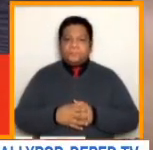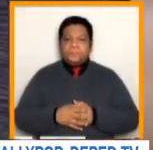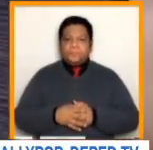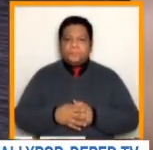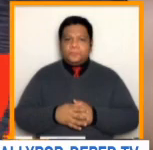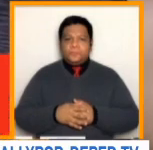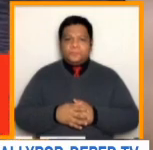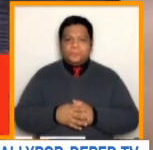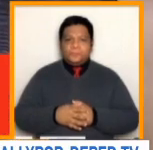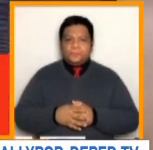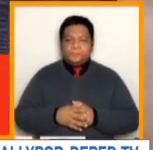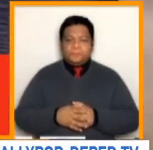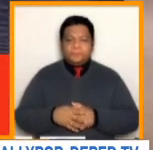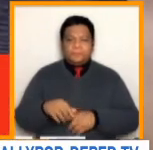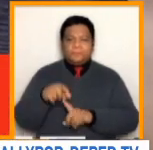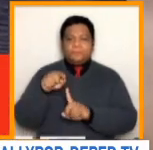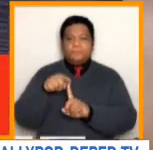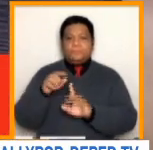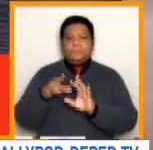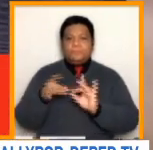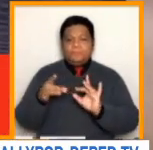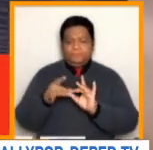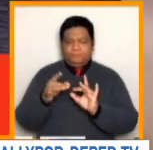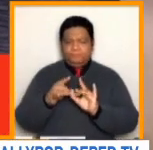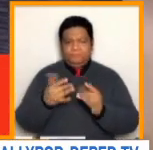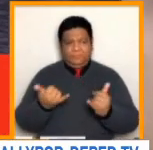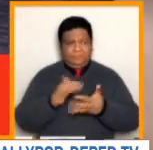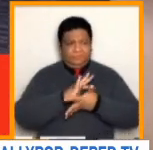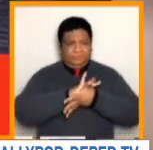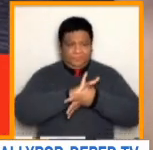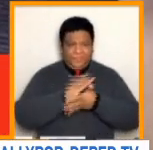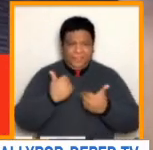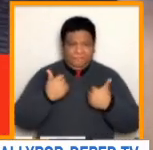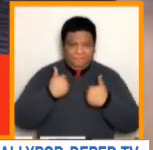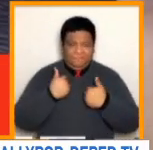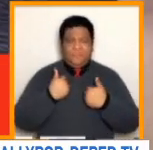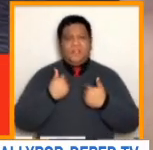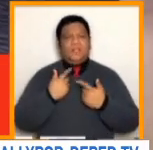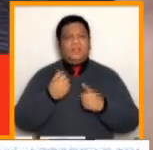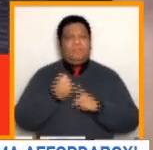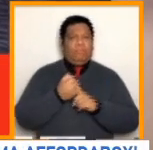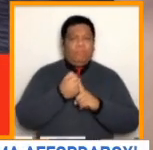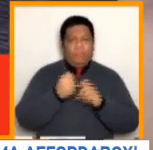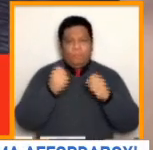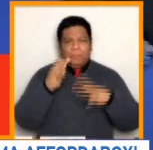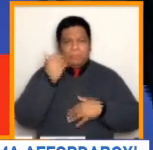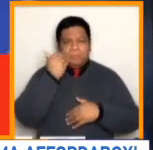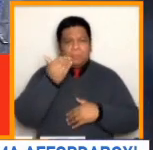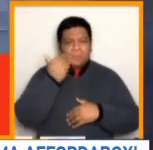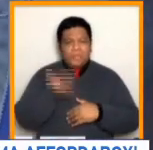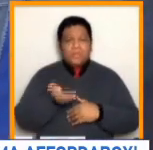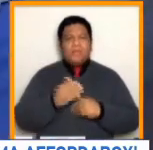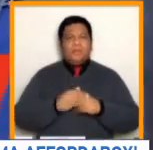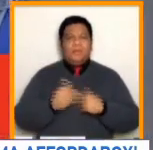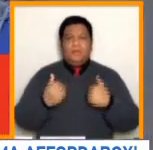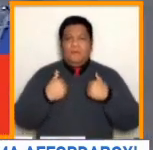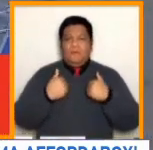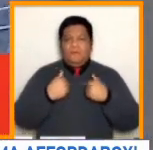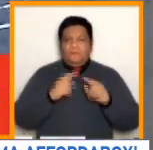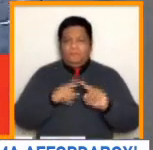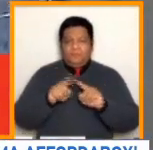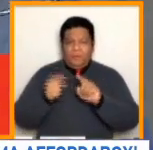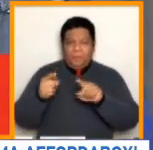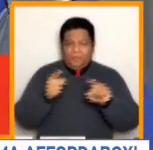Dahil sa COVID na to, syempre maraming mga namamatay, mga in-case. Para yung life